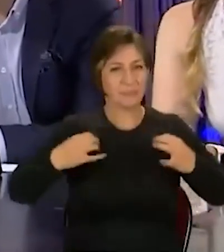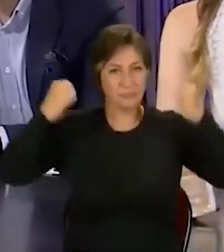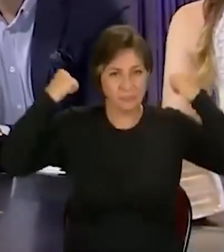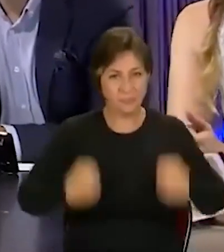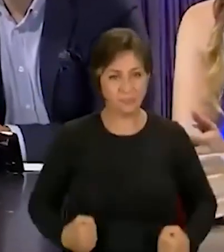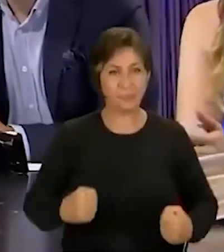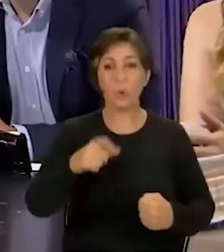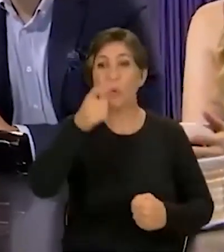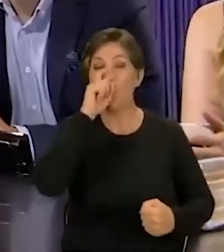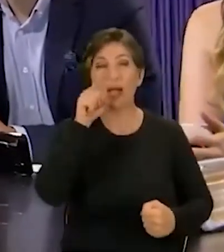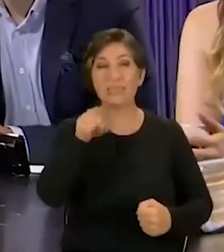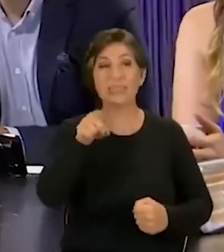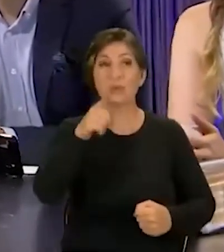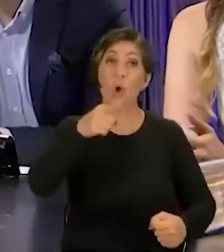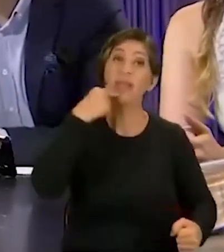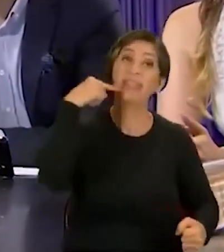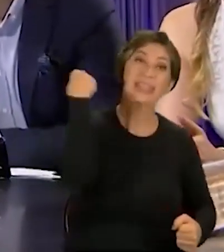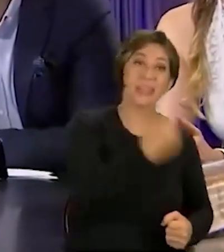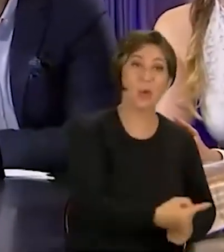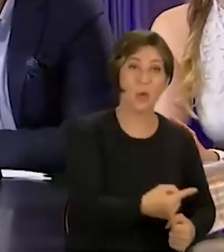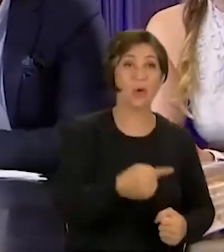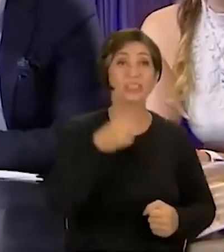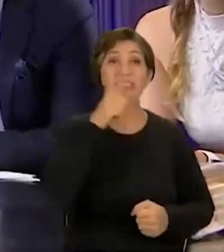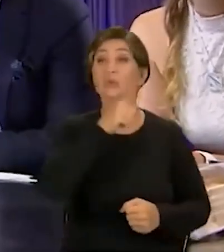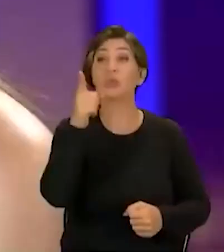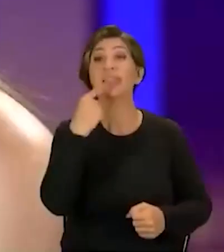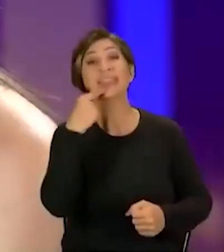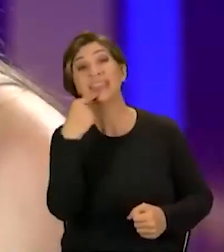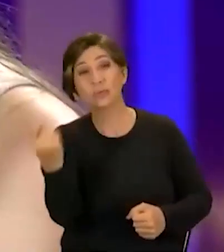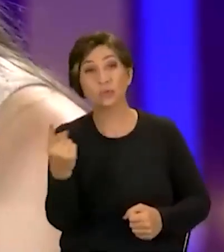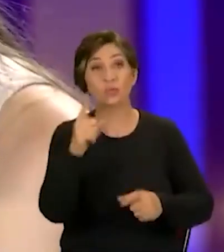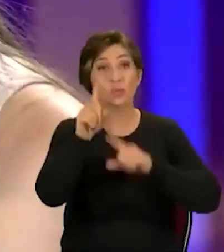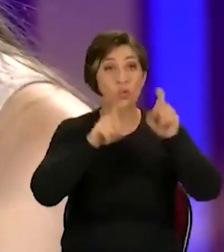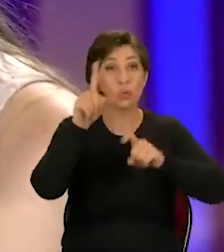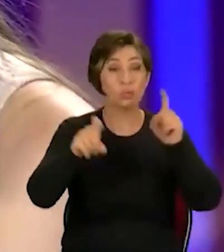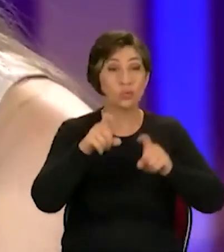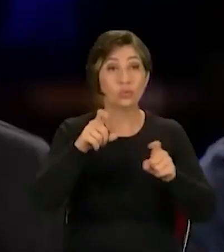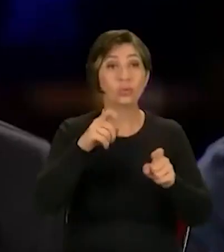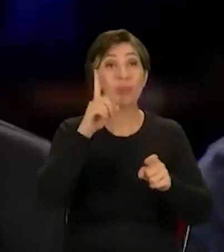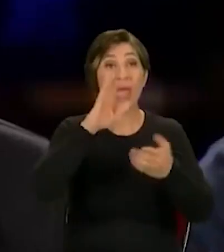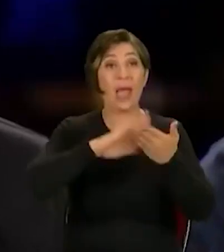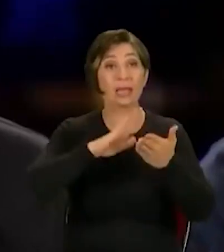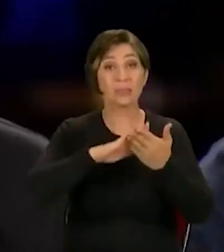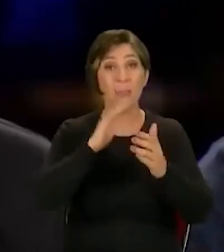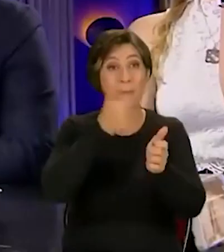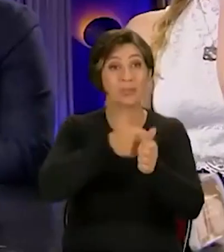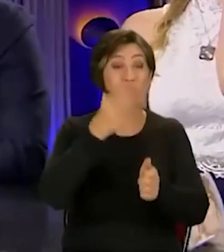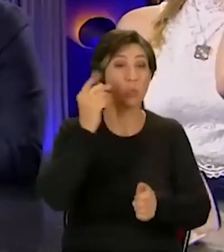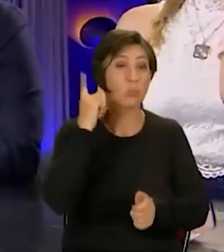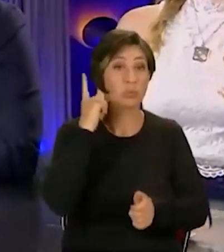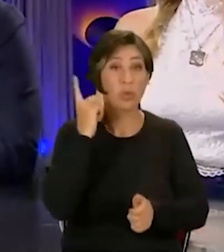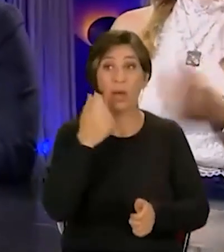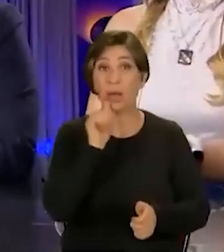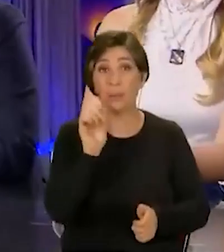giymiş holiganlara Okan Bayülgen size şöyle diyor, siz ona ne diyorsunuz diye. Hatta bir arkadaşımın menajeri, çok meşhur bir